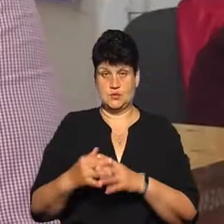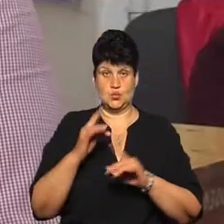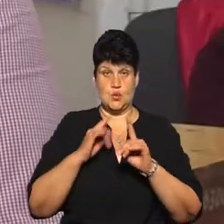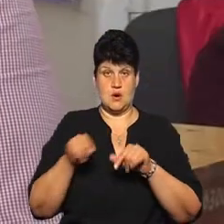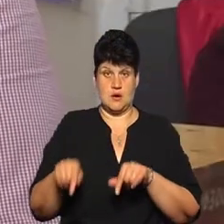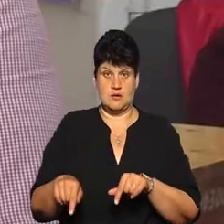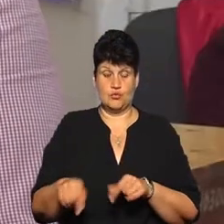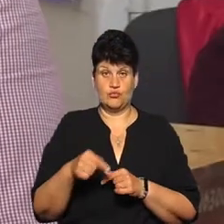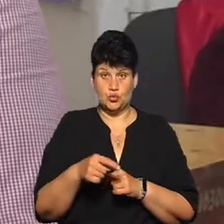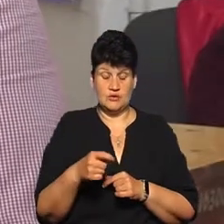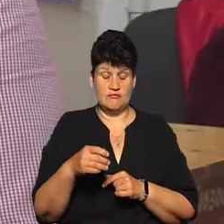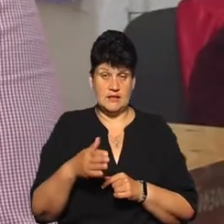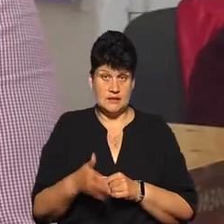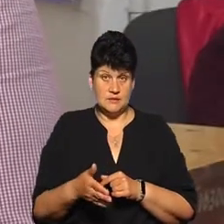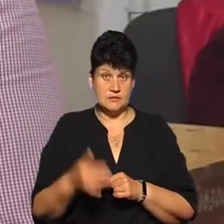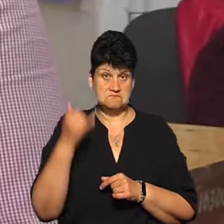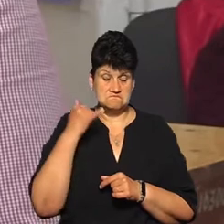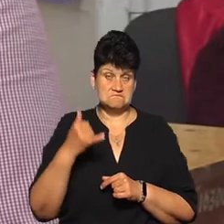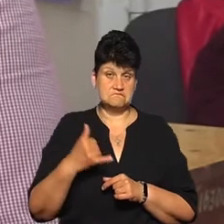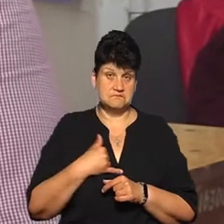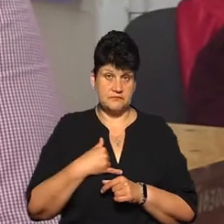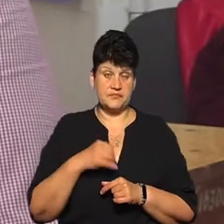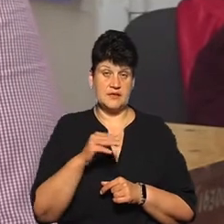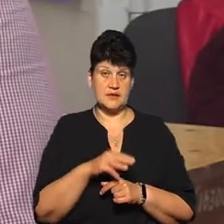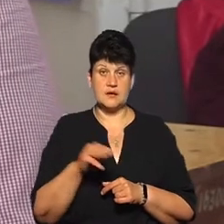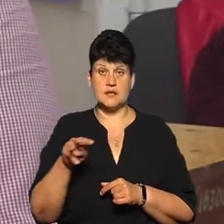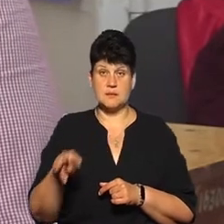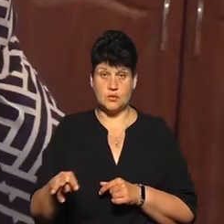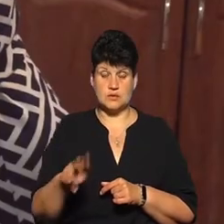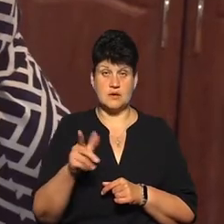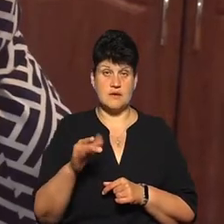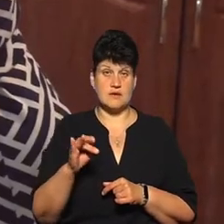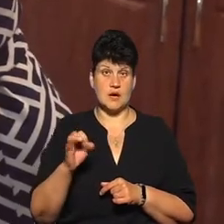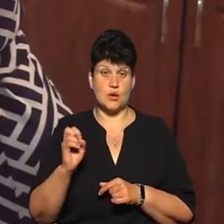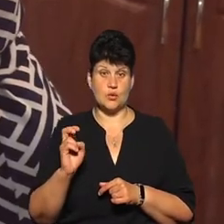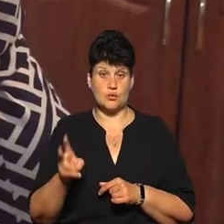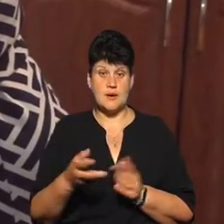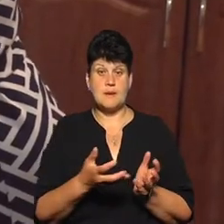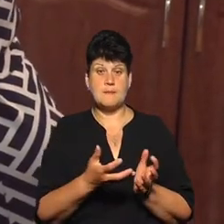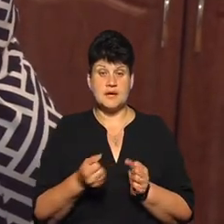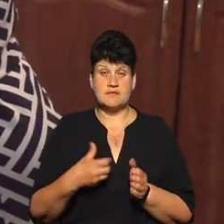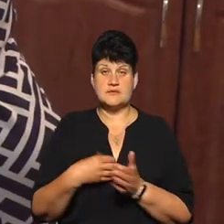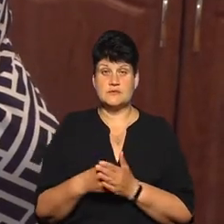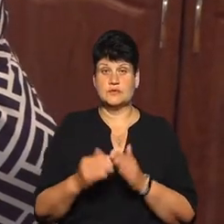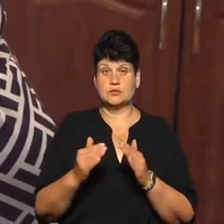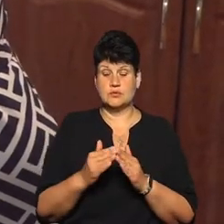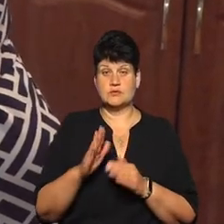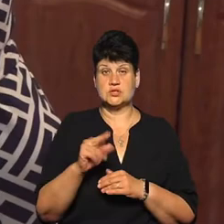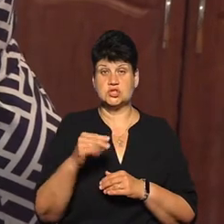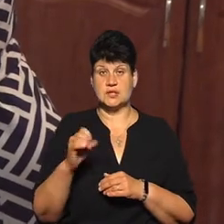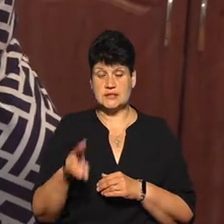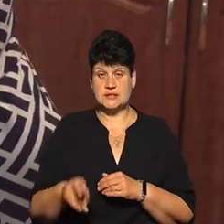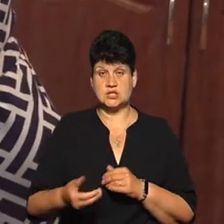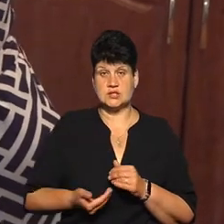І в ту хвилину зателефонувала Тетяна Миколаївна Гаврилюк. Прийняла у свою домівку Віктора Чайку жителька